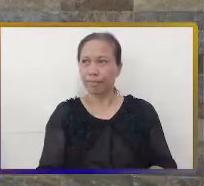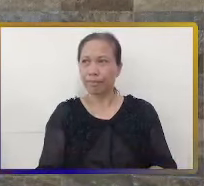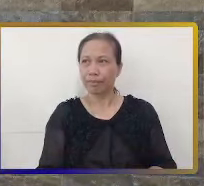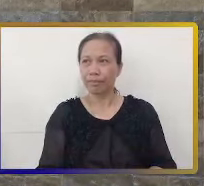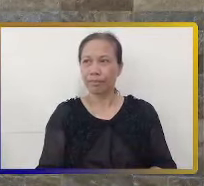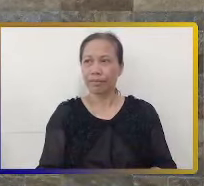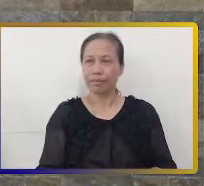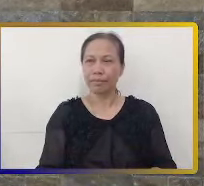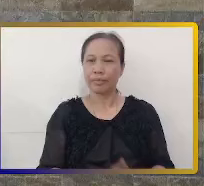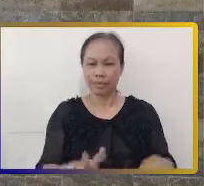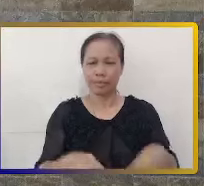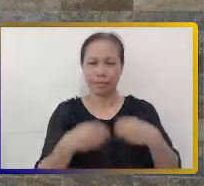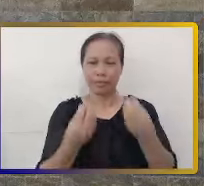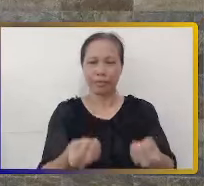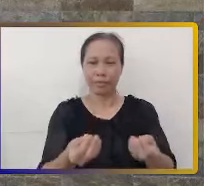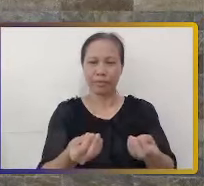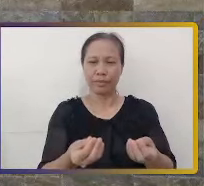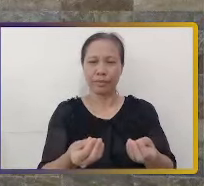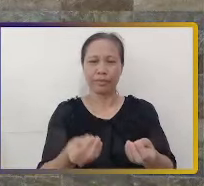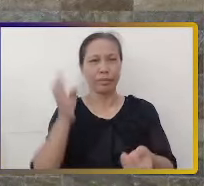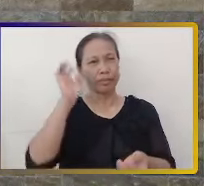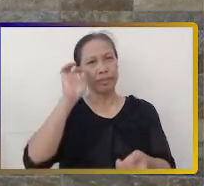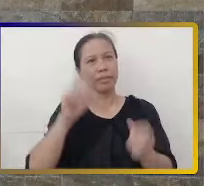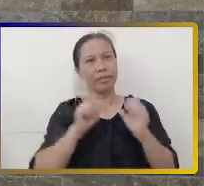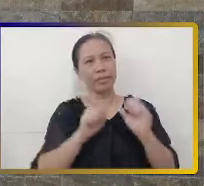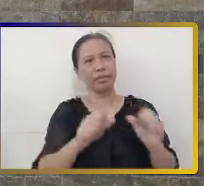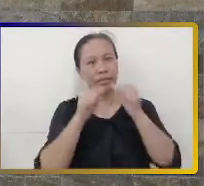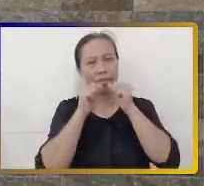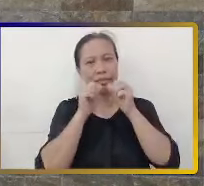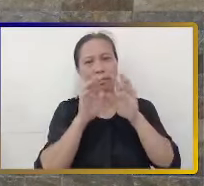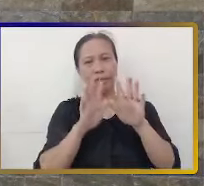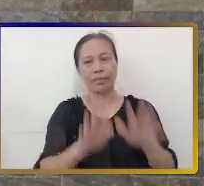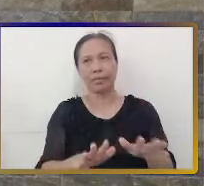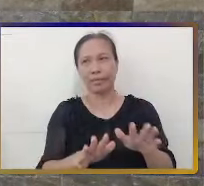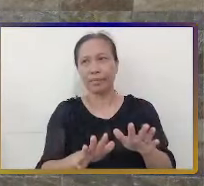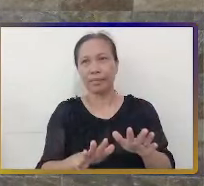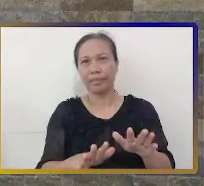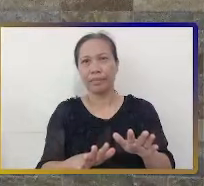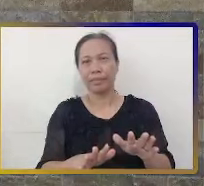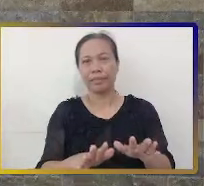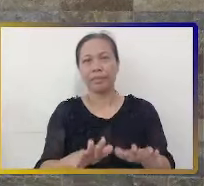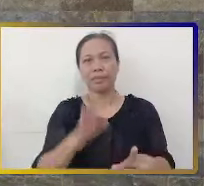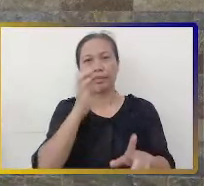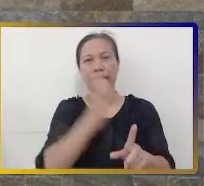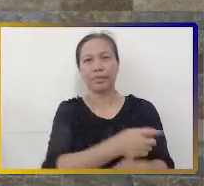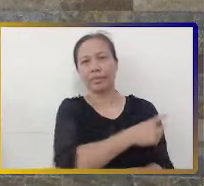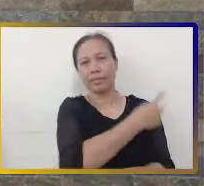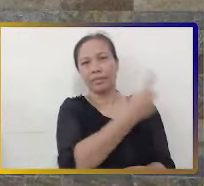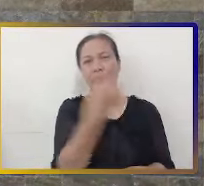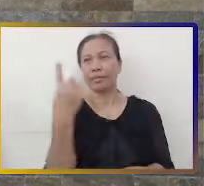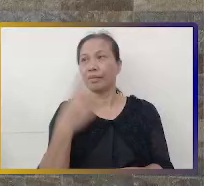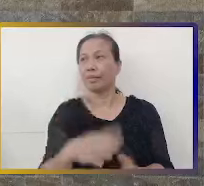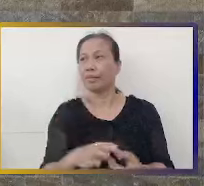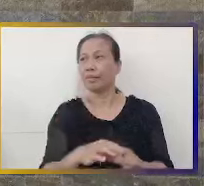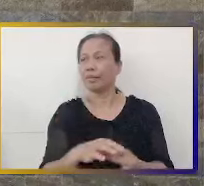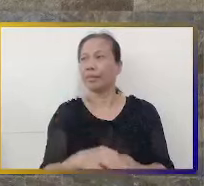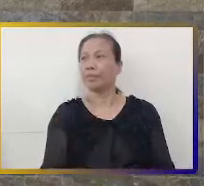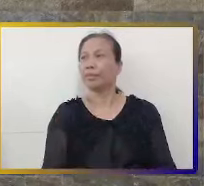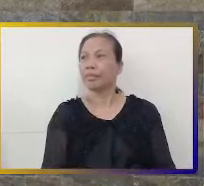pour out he will continue to bless each of us Bakit hindi